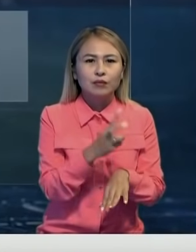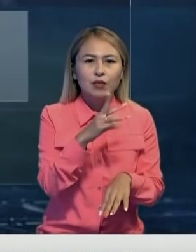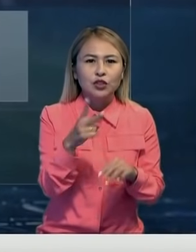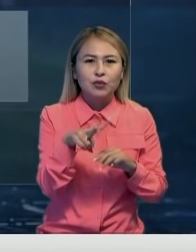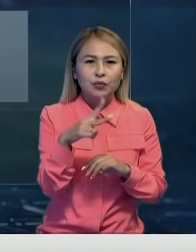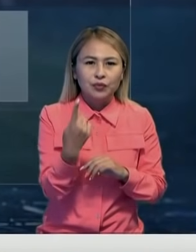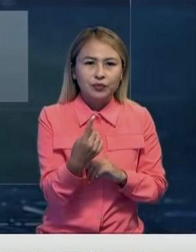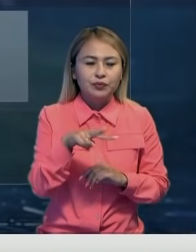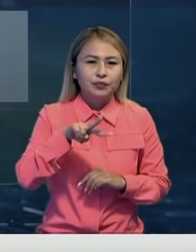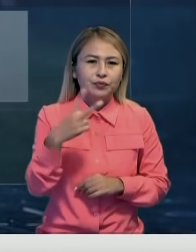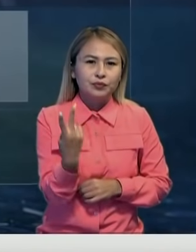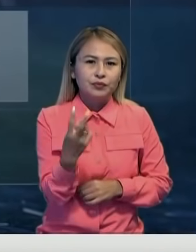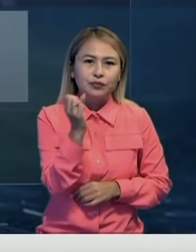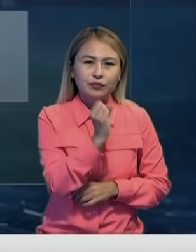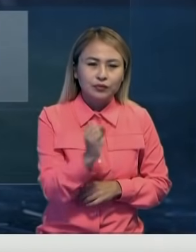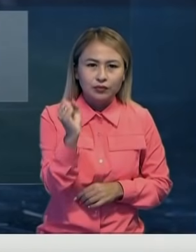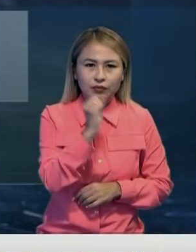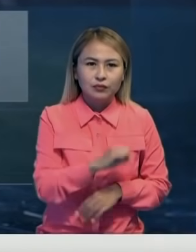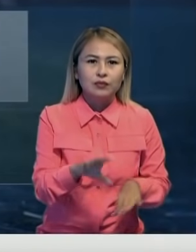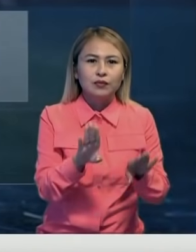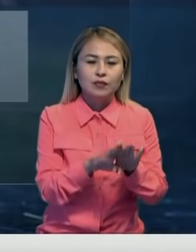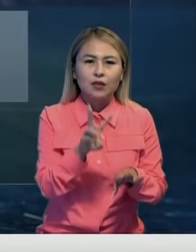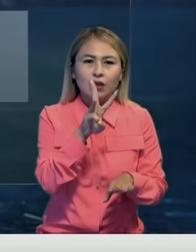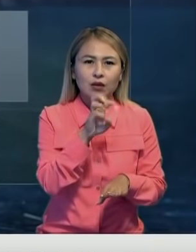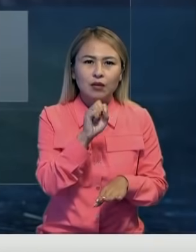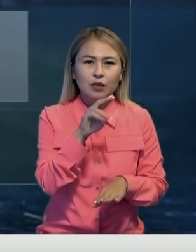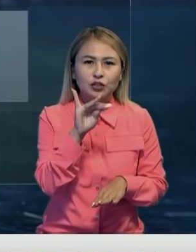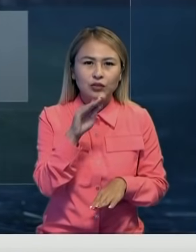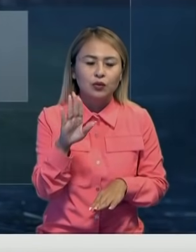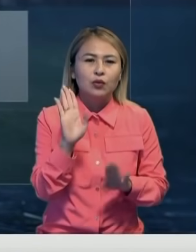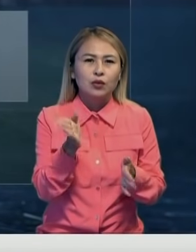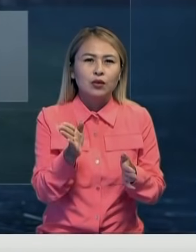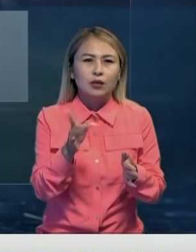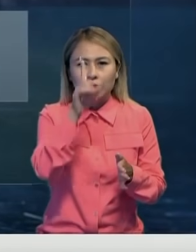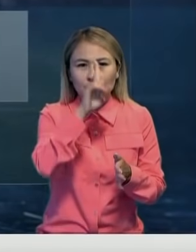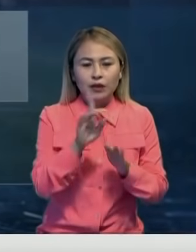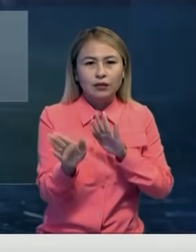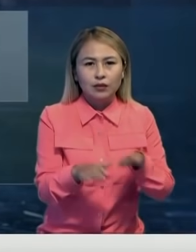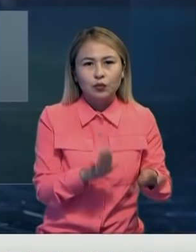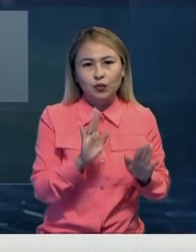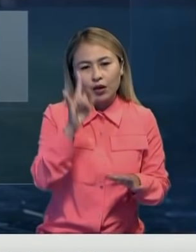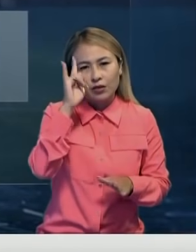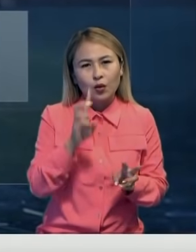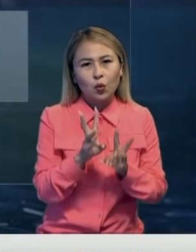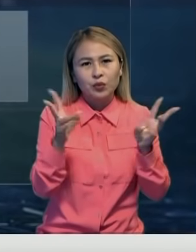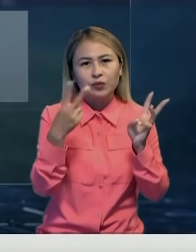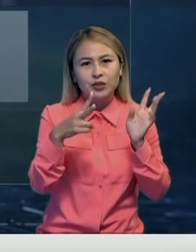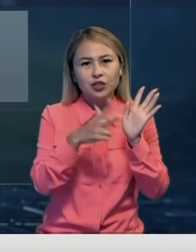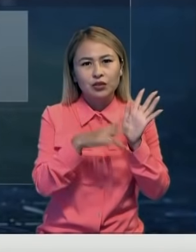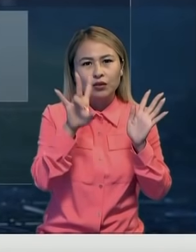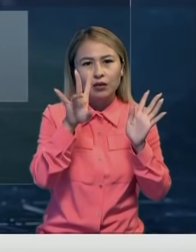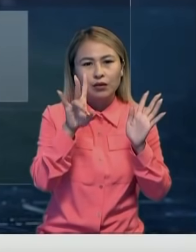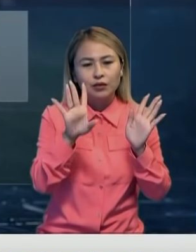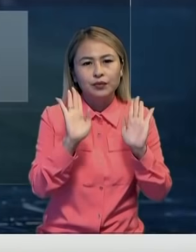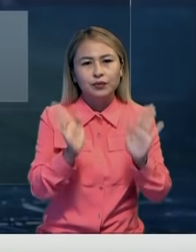алғашқы матчтар 21 және 22 тамызда, ал қарымта матчтар тура бір айдан кейін болады. Қазақстан кубогы